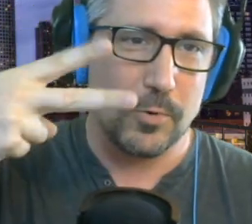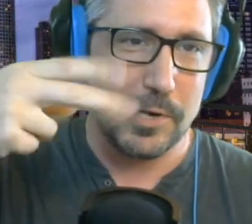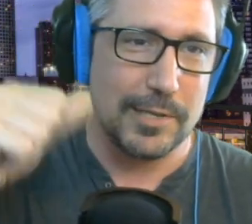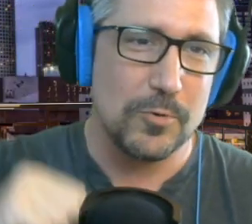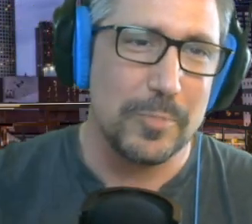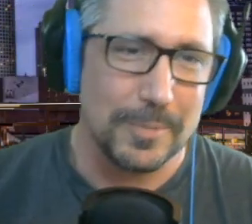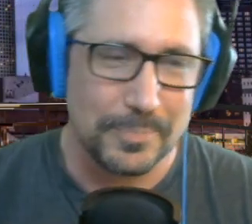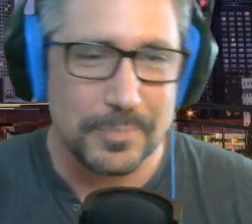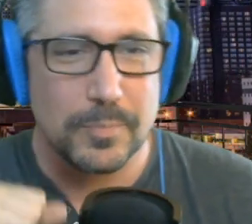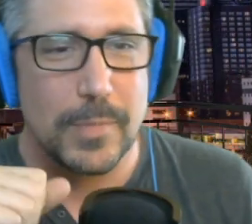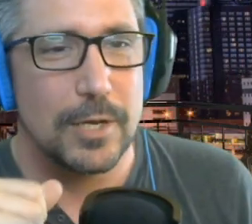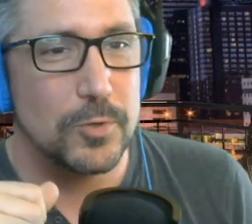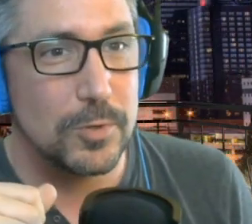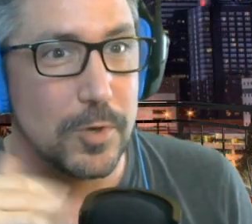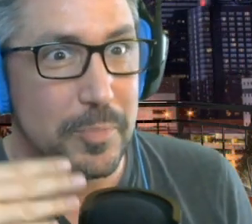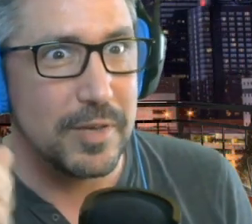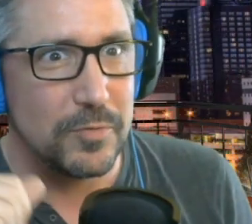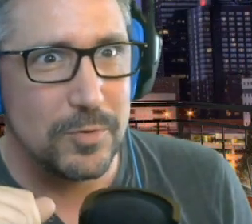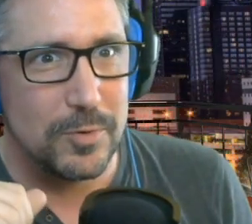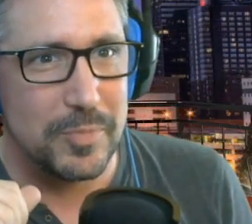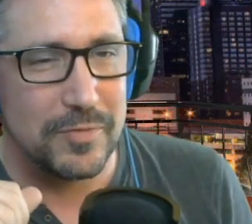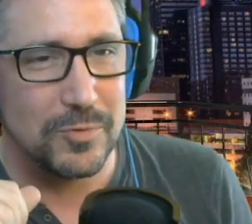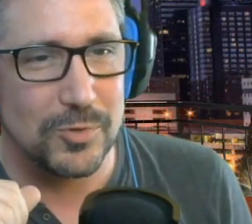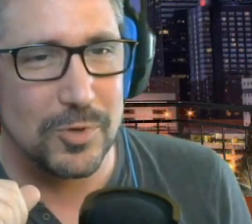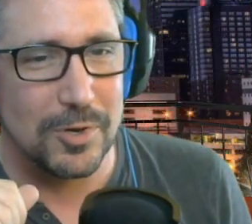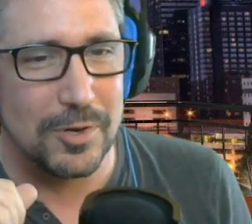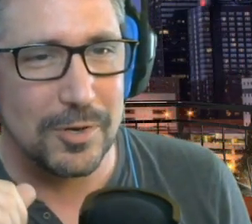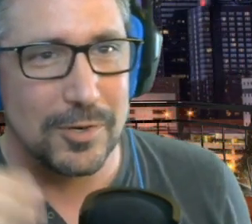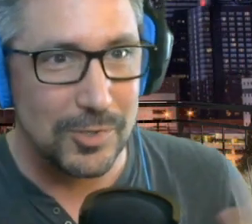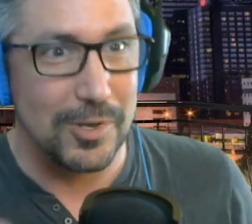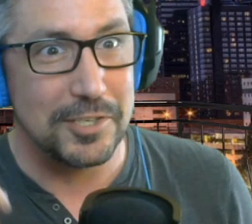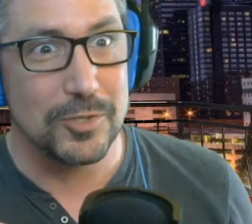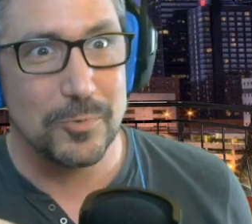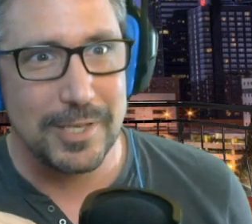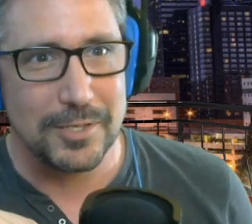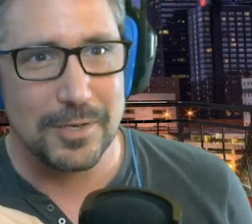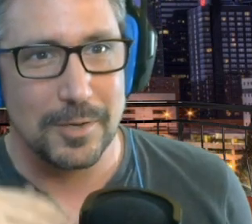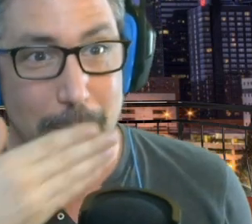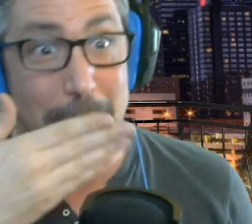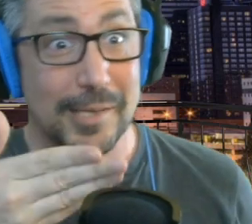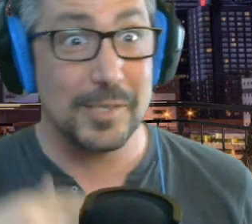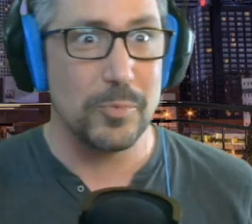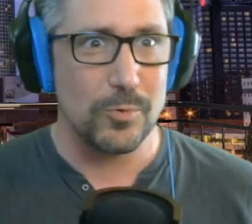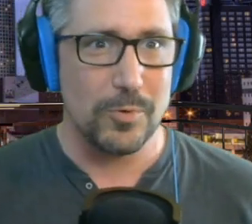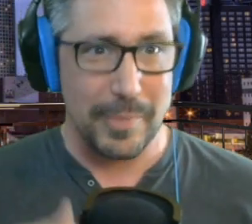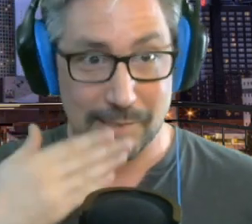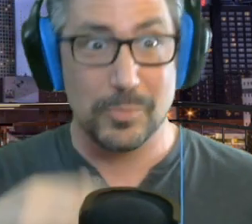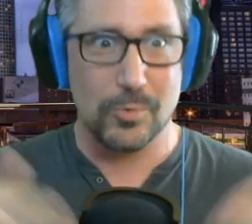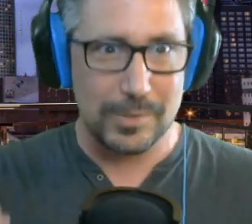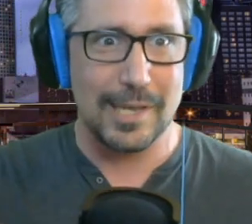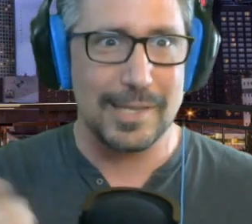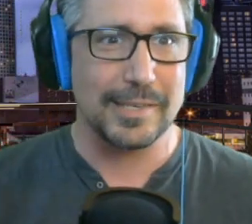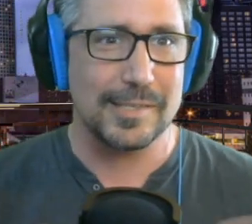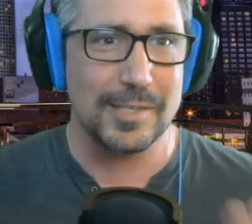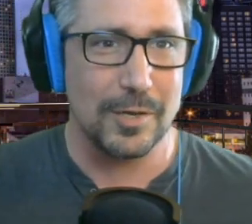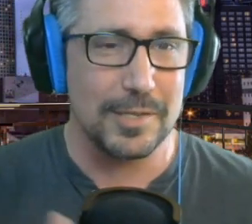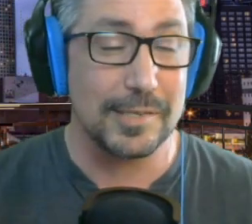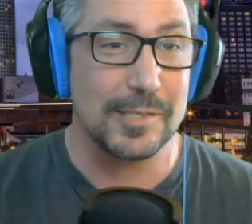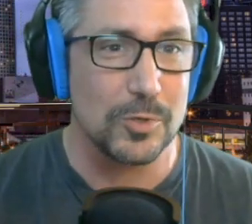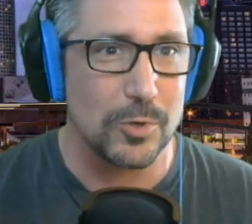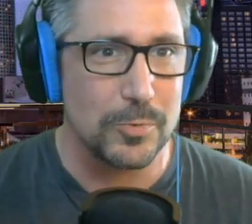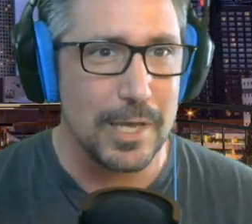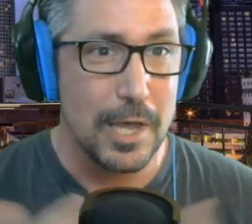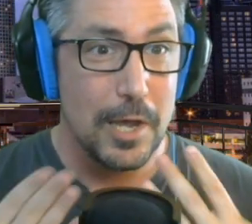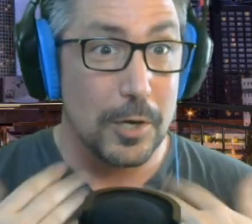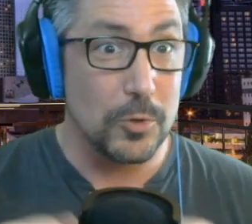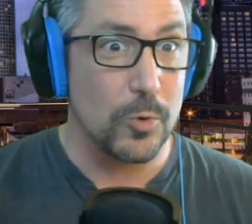Le micro, il était coupé. Donc bienvenue, bienvenue sur la chaîne Twitch. Merci beaucoup d'être